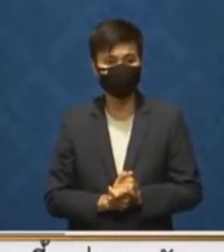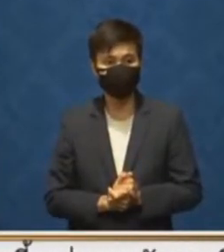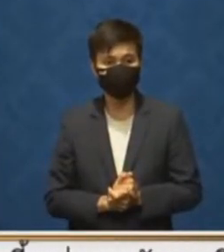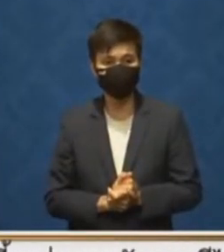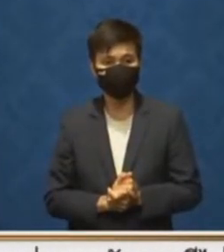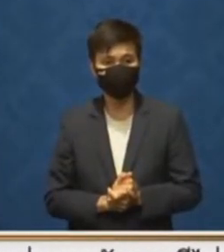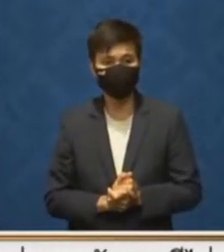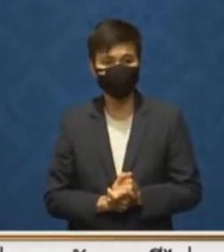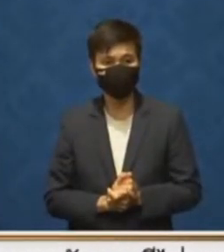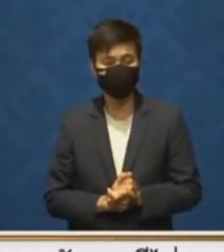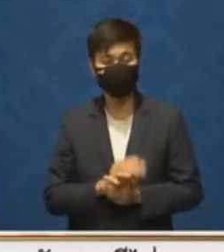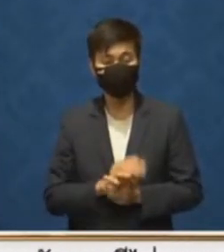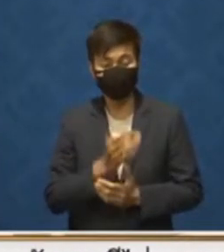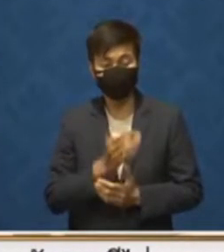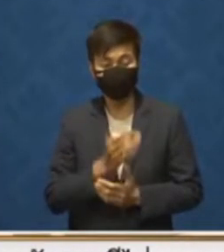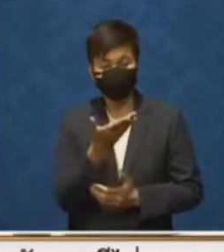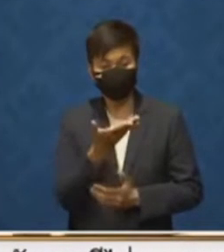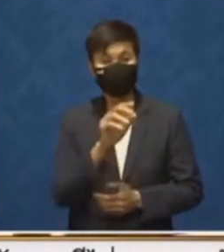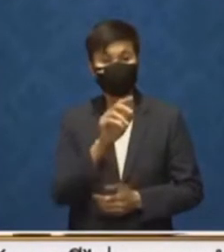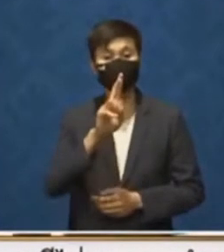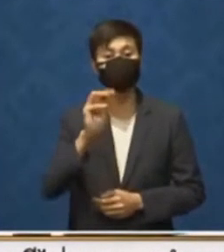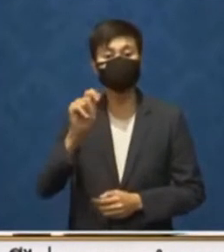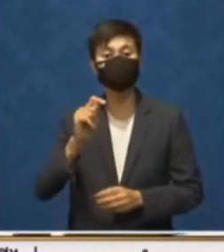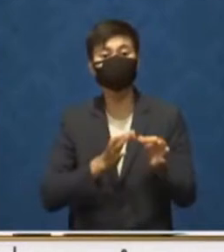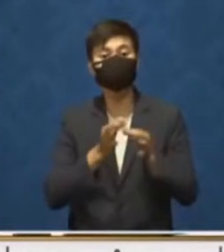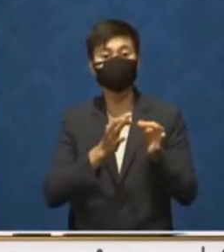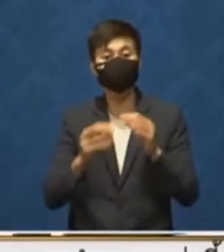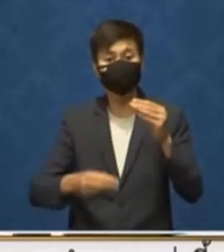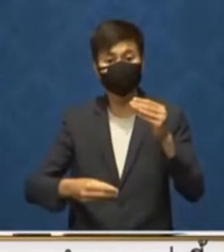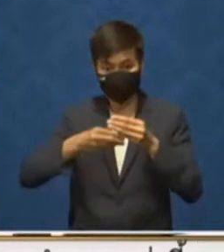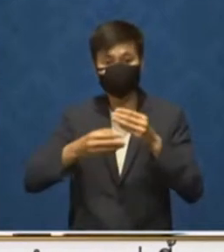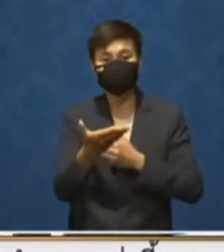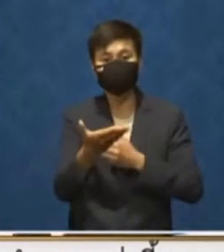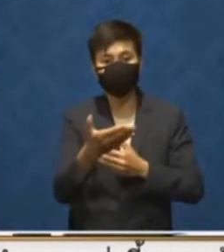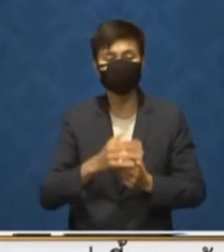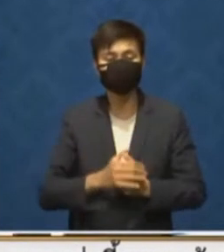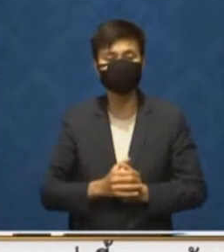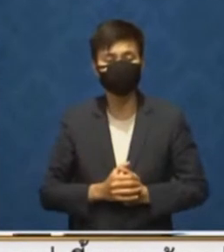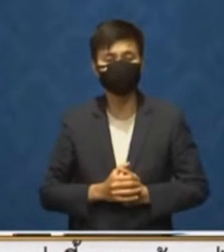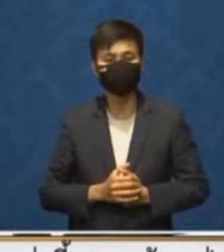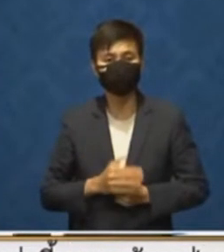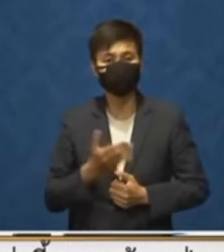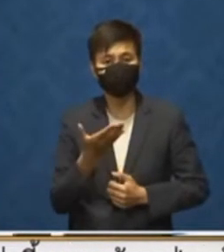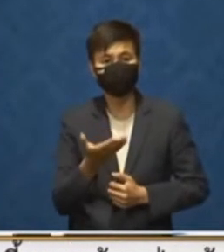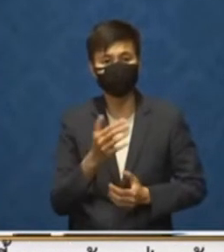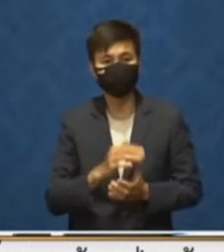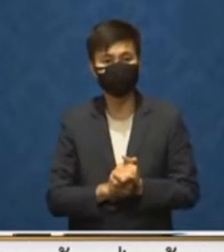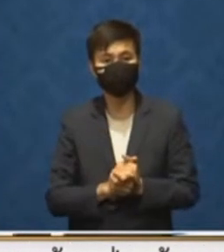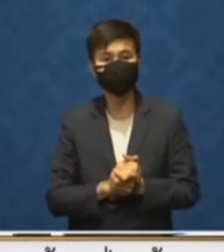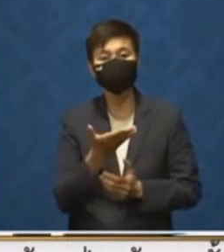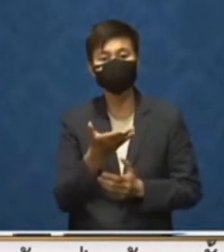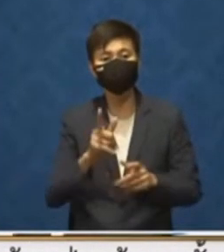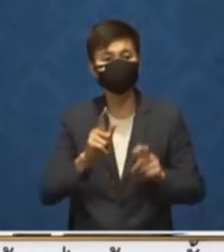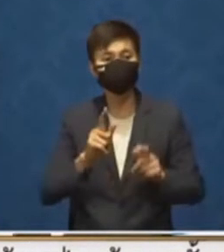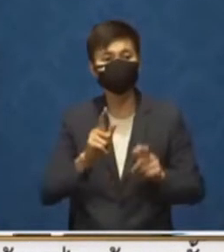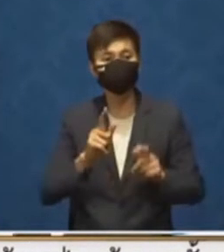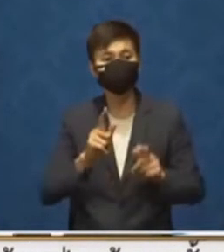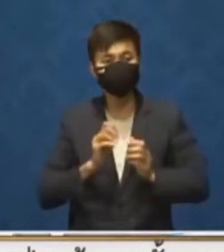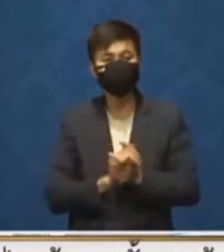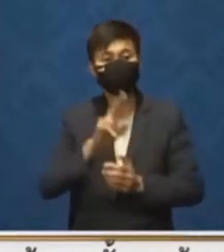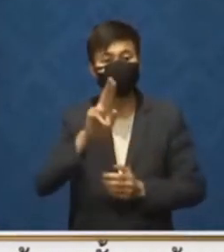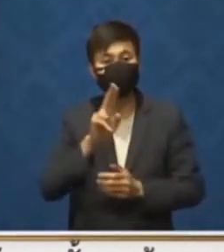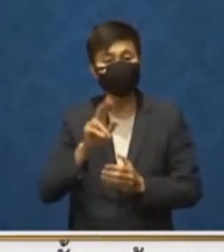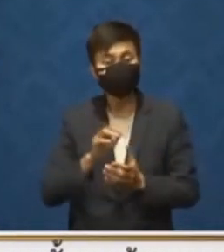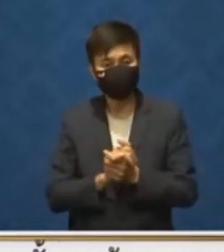เอาท่านดนตรีจะชี้แจงเพิ่มเติมว่าครับเชิญครับที่ท่านใช้สิบก่อนยอดใช้สิทธิ์พาดพิงกันนะครับพอดี